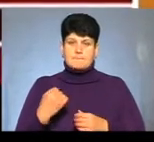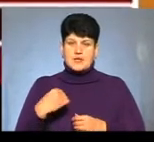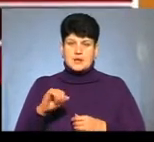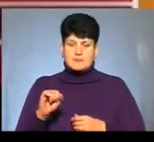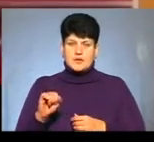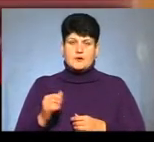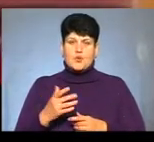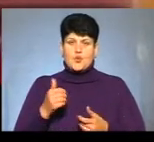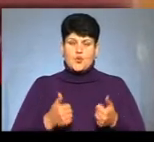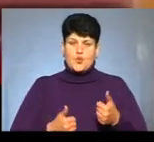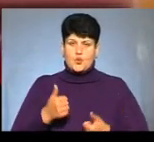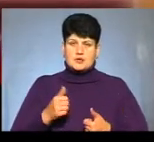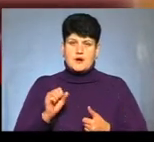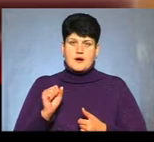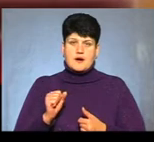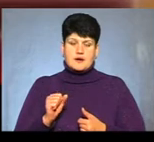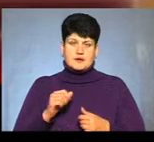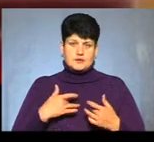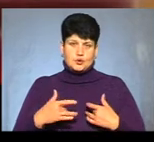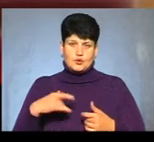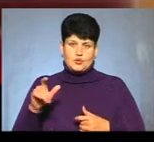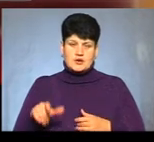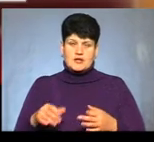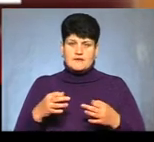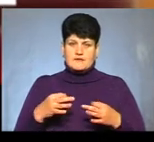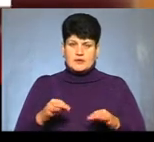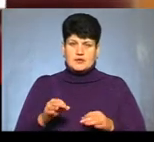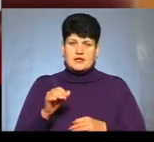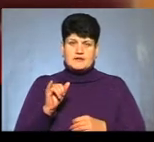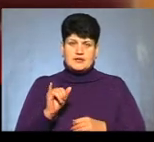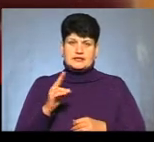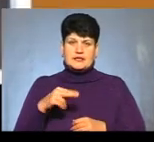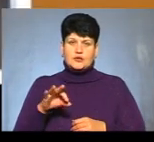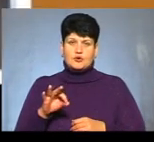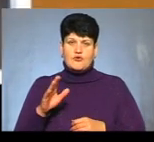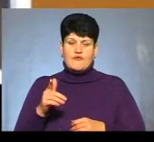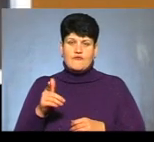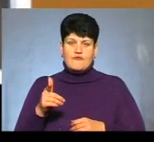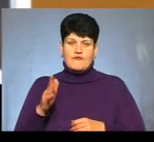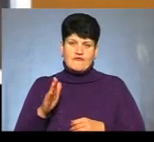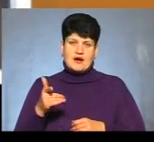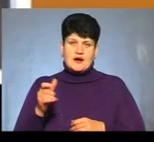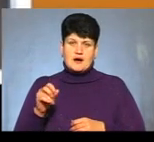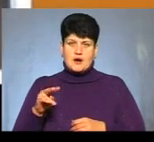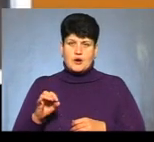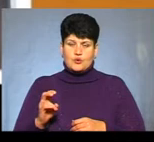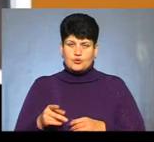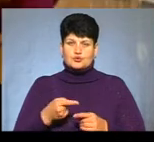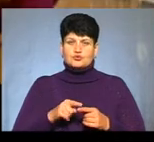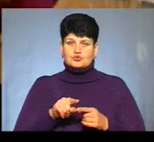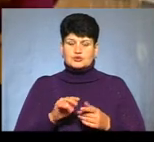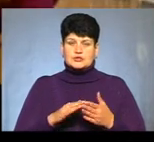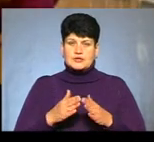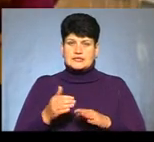Переміг у конкурсі актор академічного драматичного театру імені Лесі Українки та Вільного театру «Око» Іван Довгалюк. Він з села Мишковичі Тернопільського